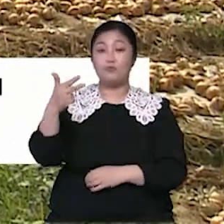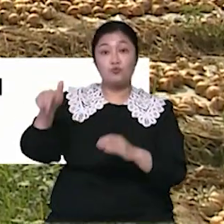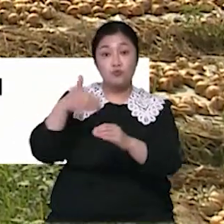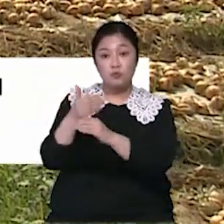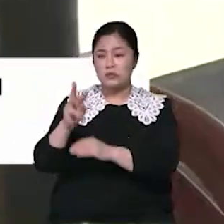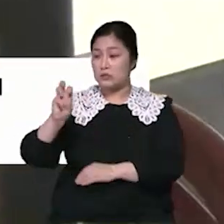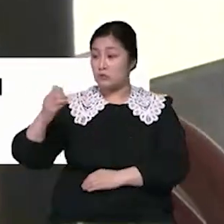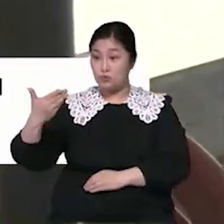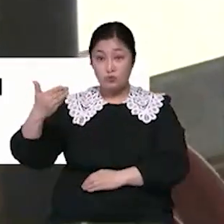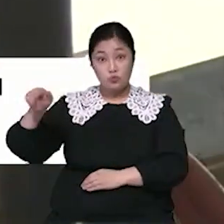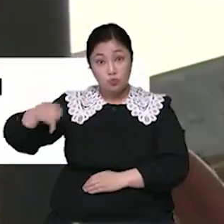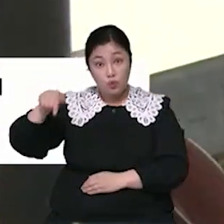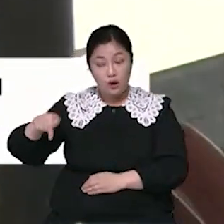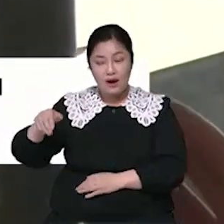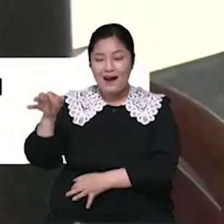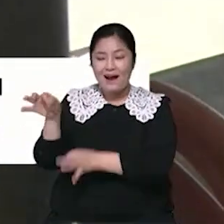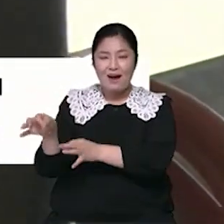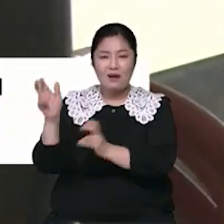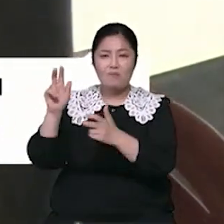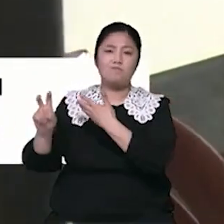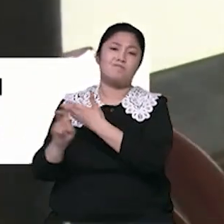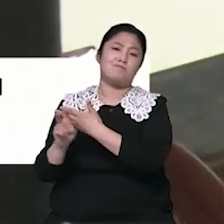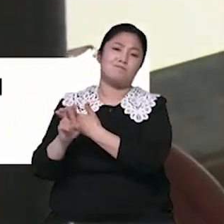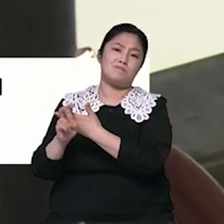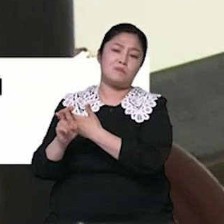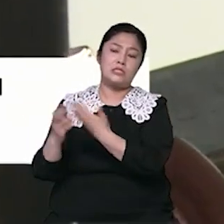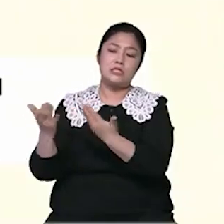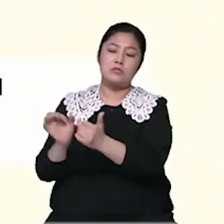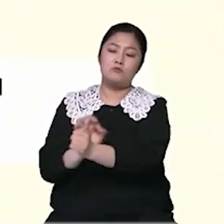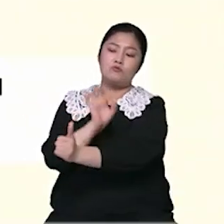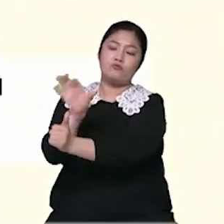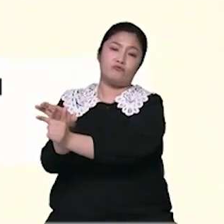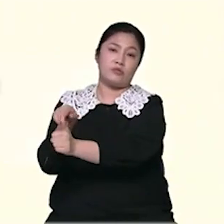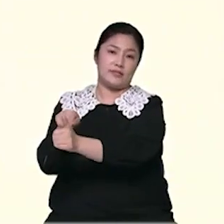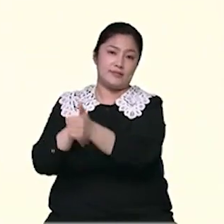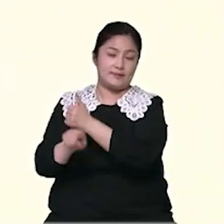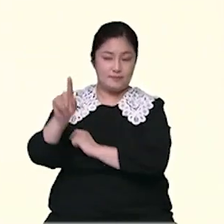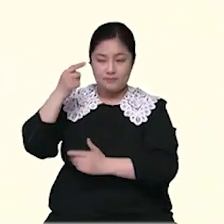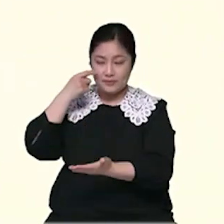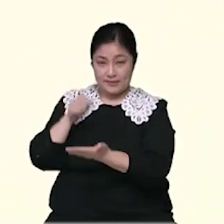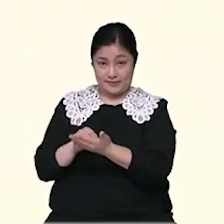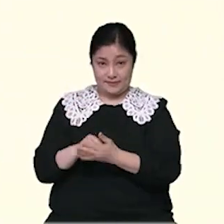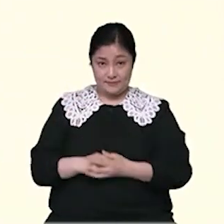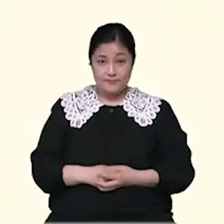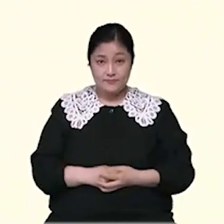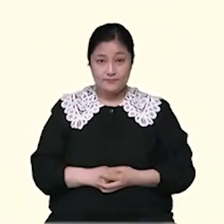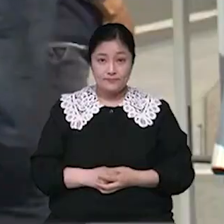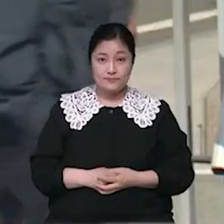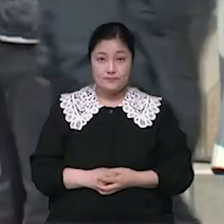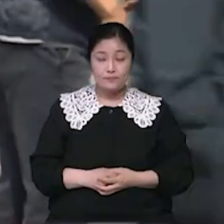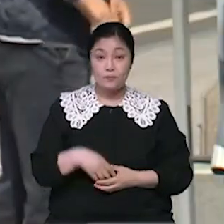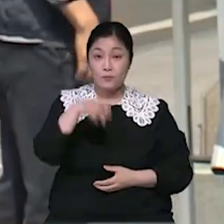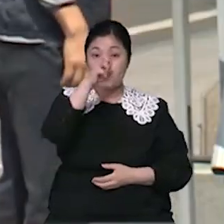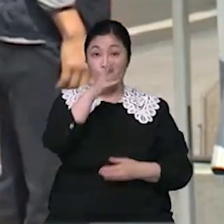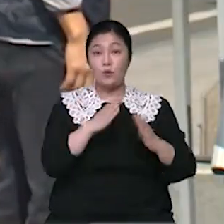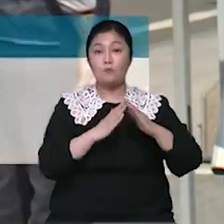중 39곳이 하청업체에 불법으로 일감을 넘긴 것으로 나타났습니다. 광주